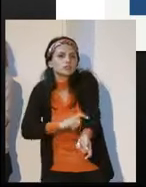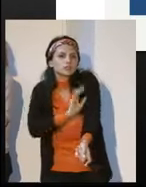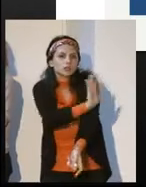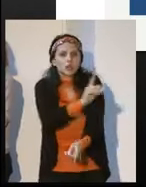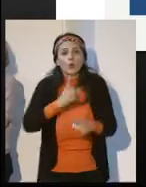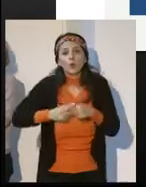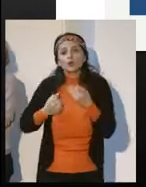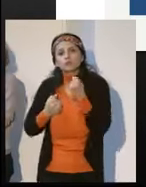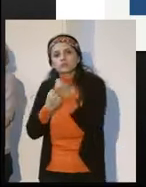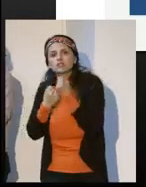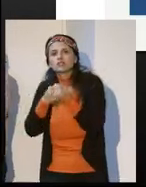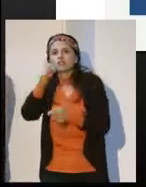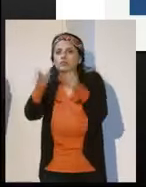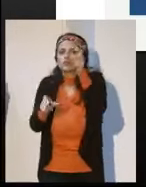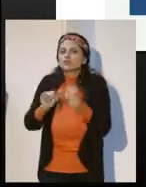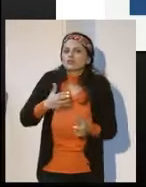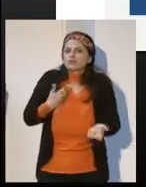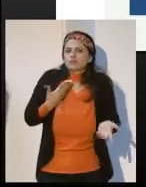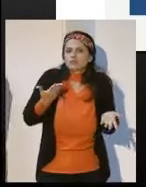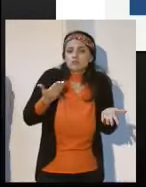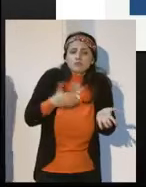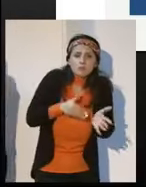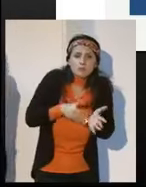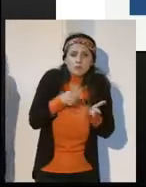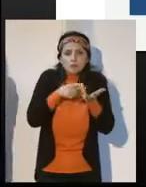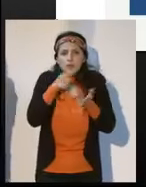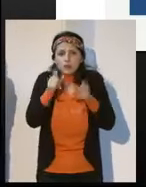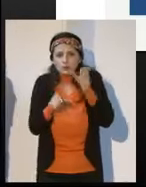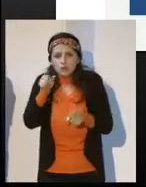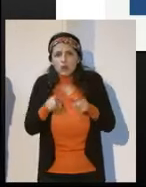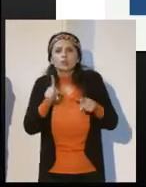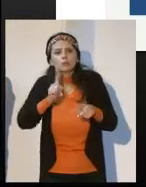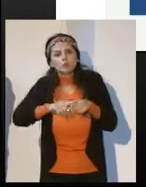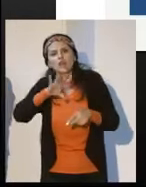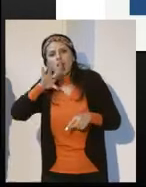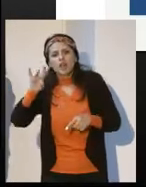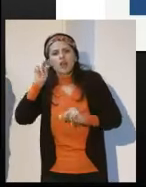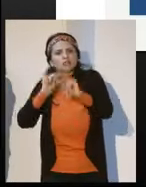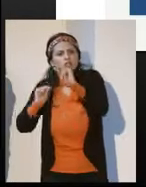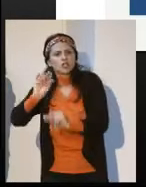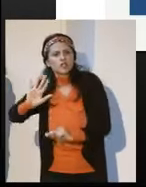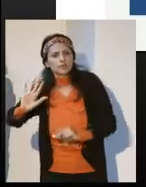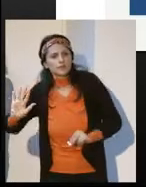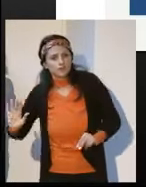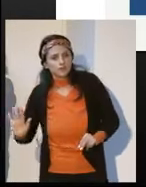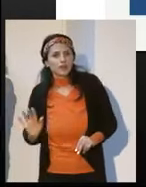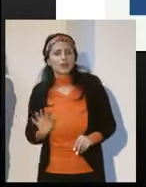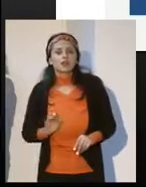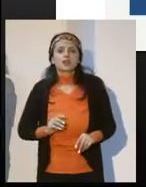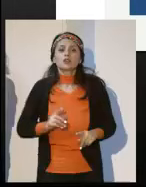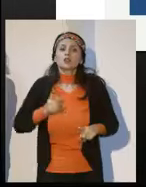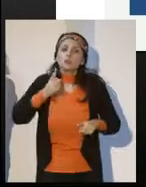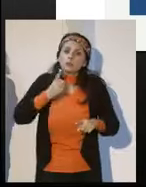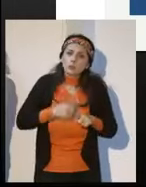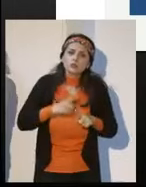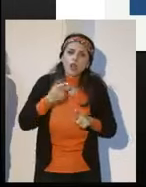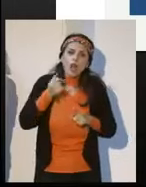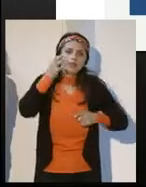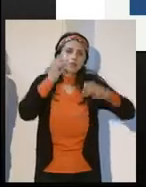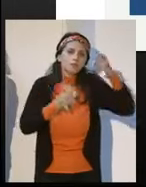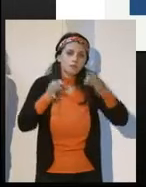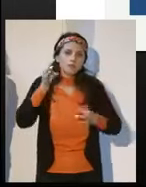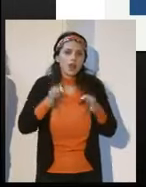societății civile în speță a fundației sera Dar și pe baza unui plan coerent și coordonat de